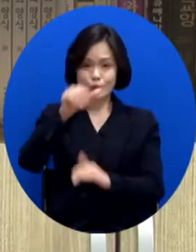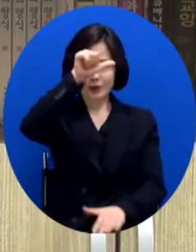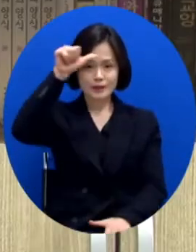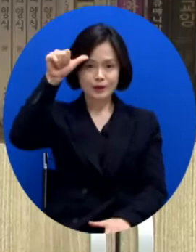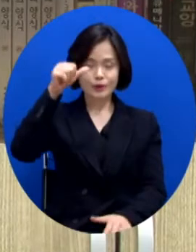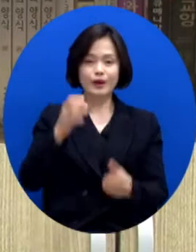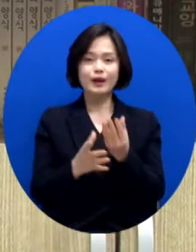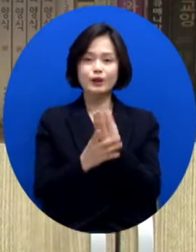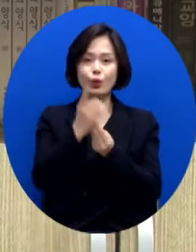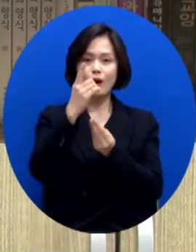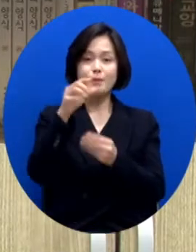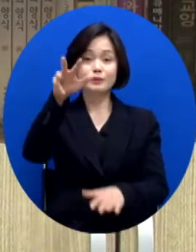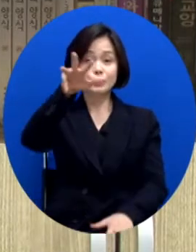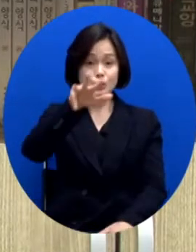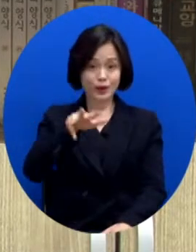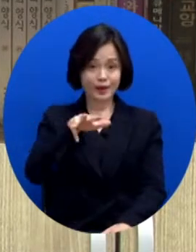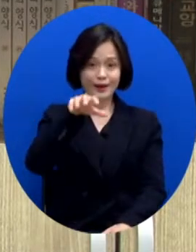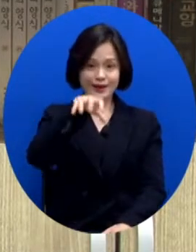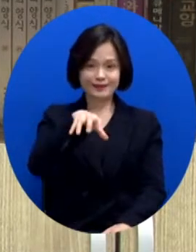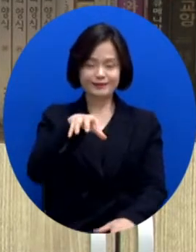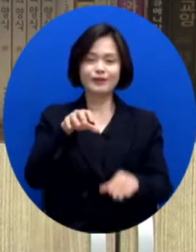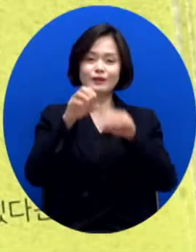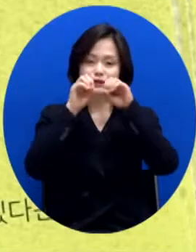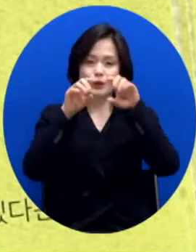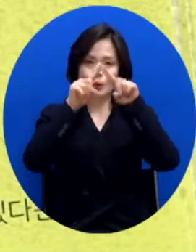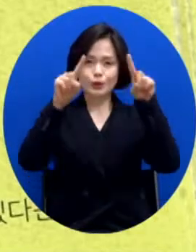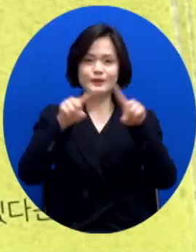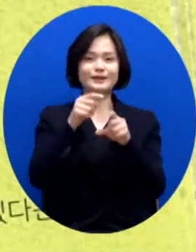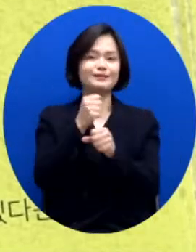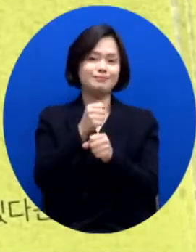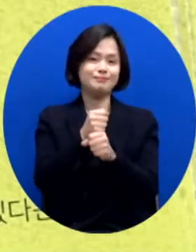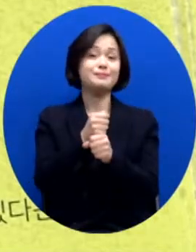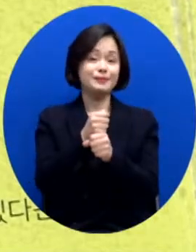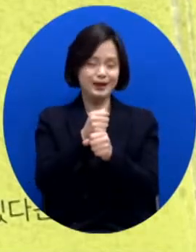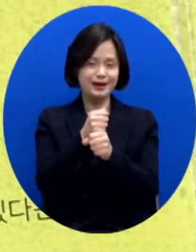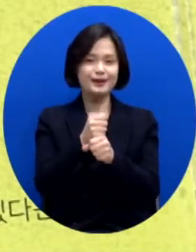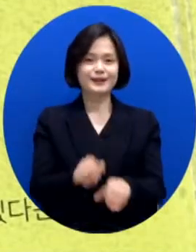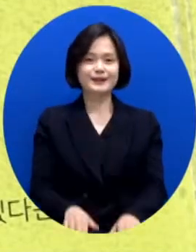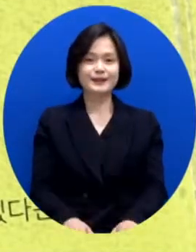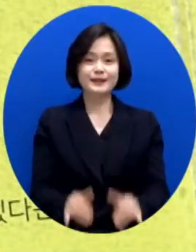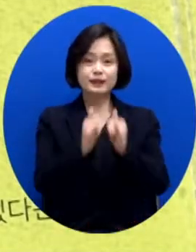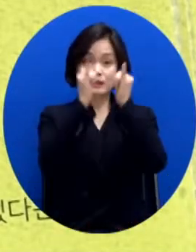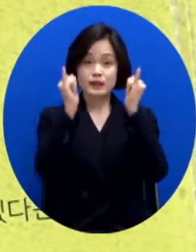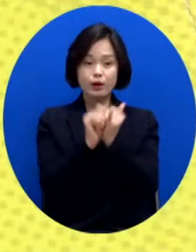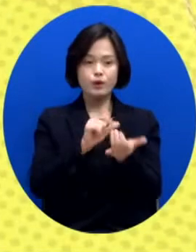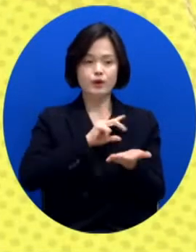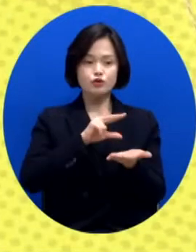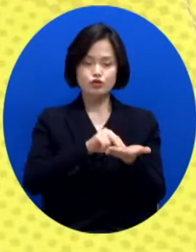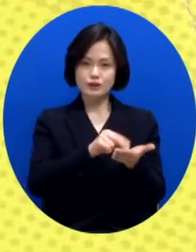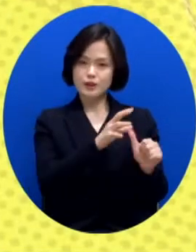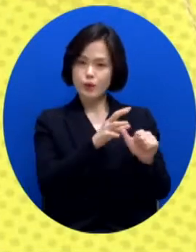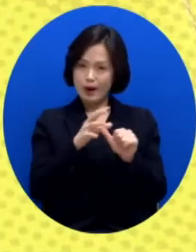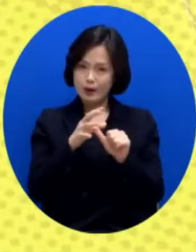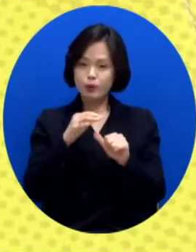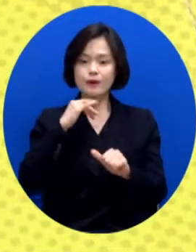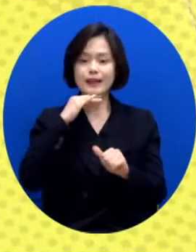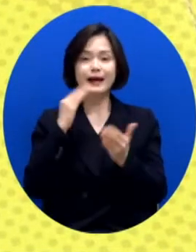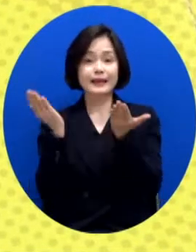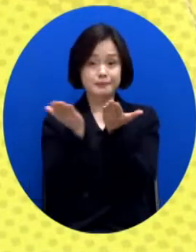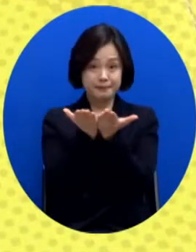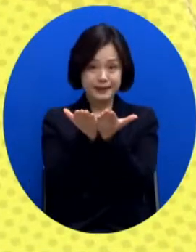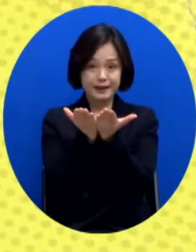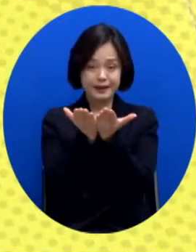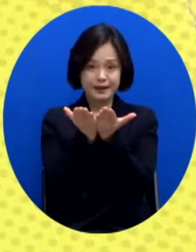제작한 새로운 유형의 전도지입니다. 각종 사회적 이슈와 생애 주기별 정보 등 10가지로